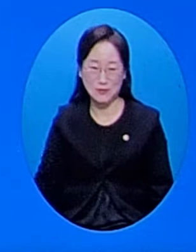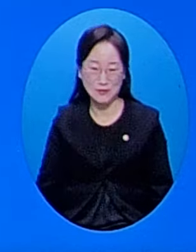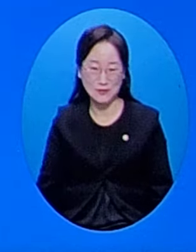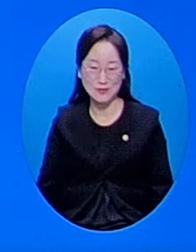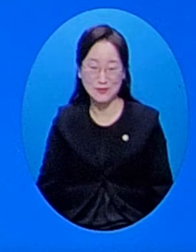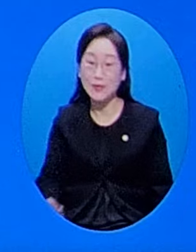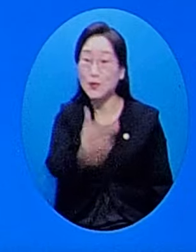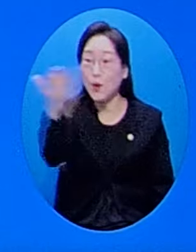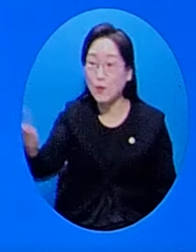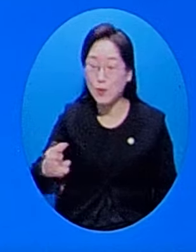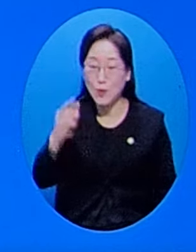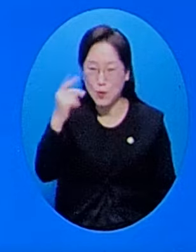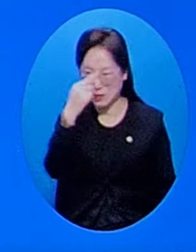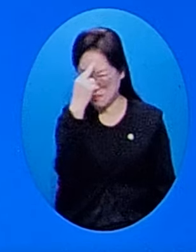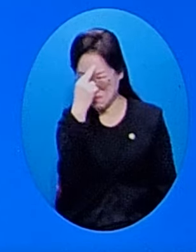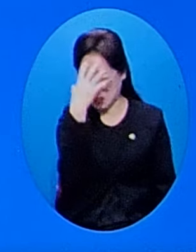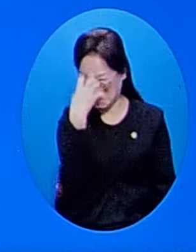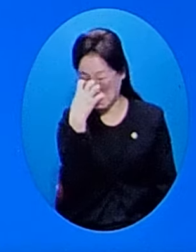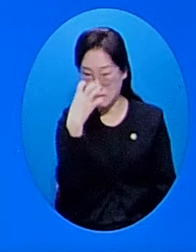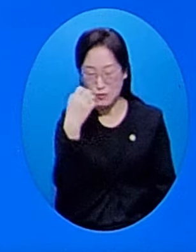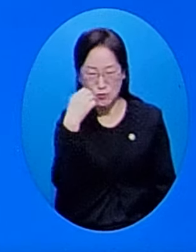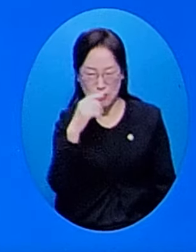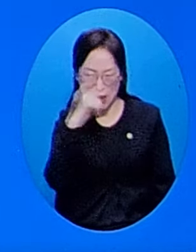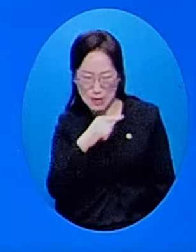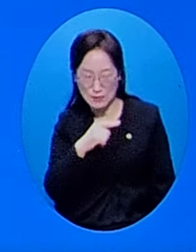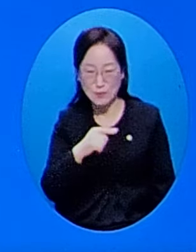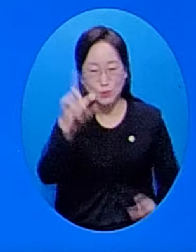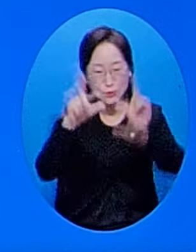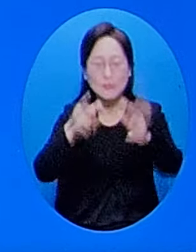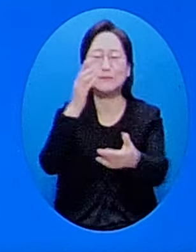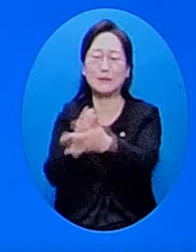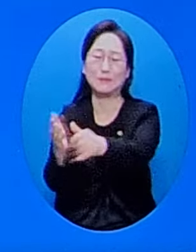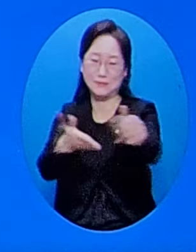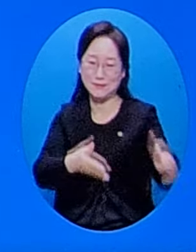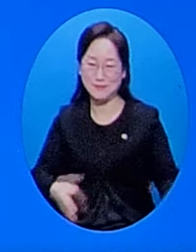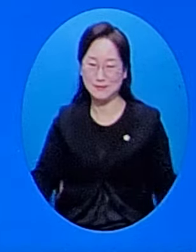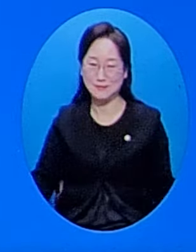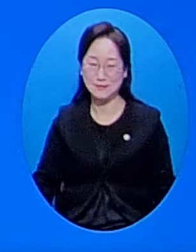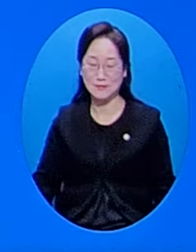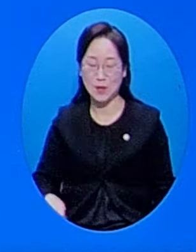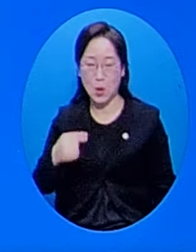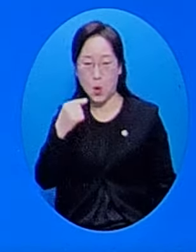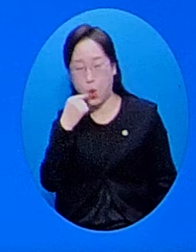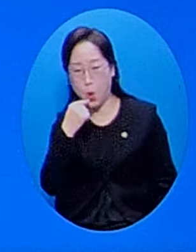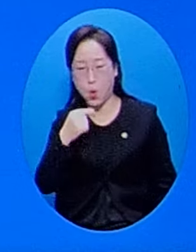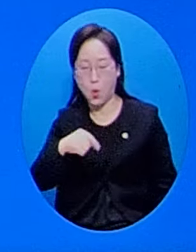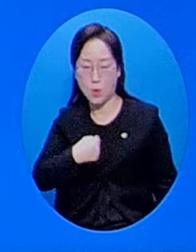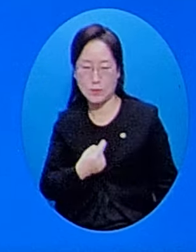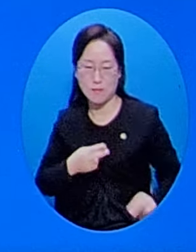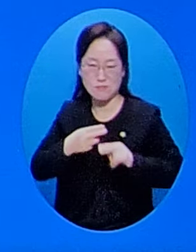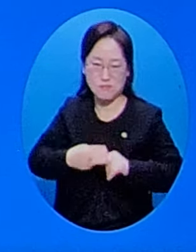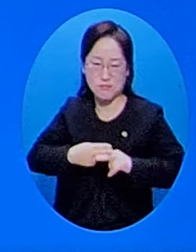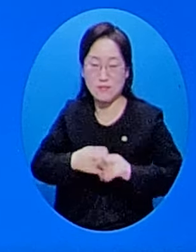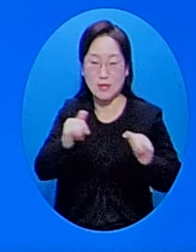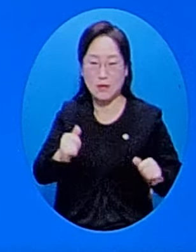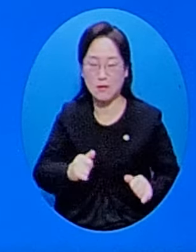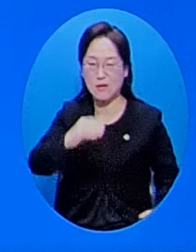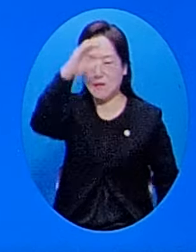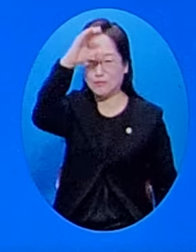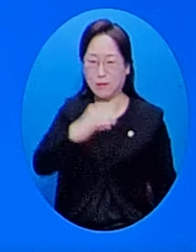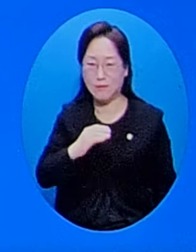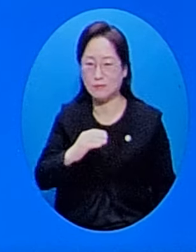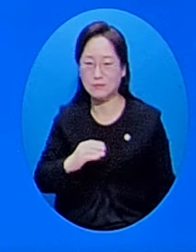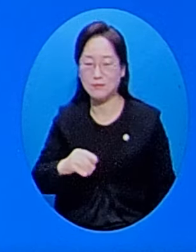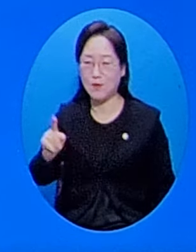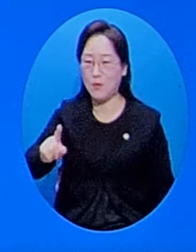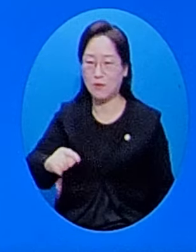여러분 중에 혹시 그런 인상이 한 번도 없게 되기를 바랍니다. 아주 독재자들은 악한 일을 행하면서도 뻔뻔하고